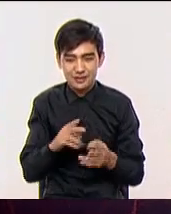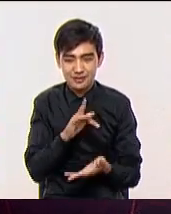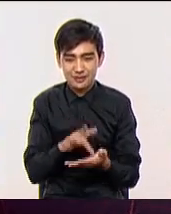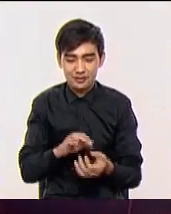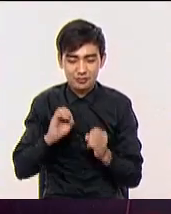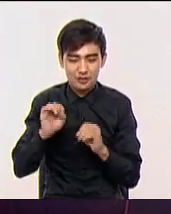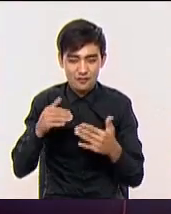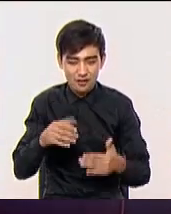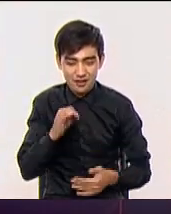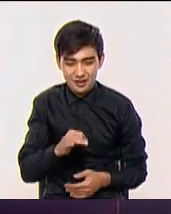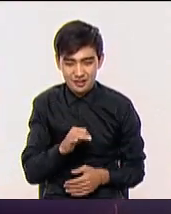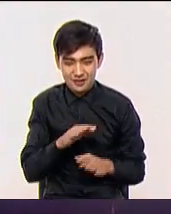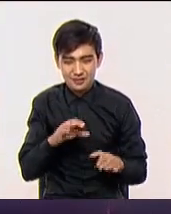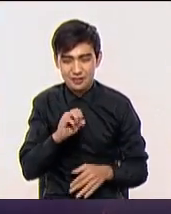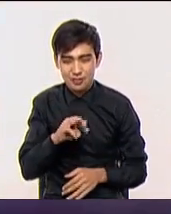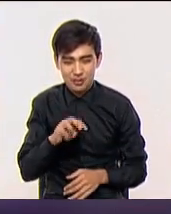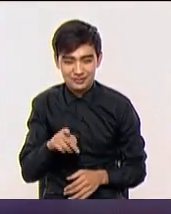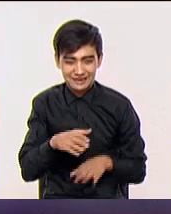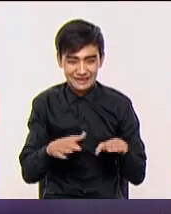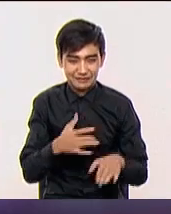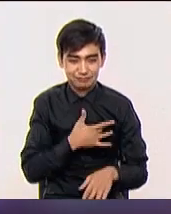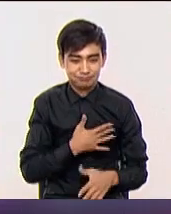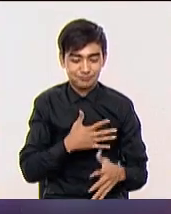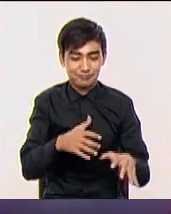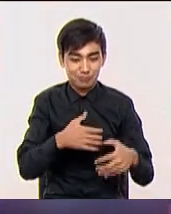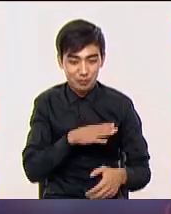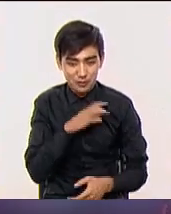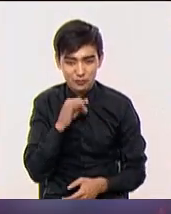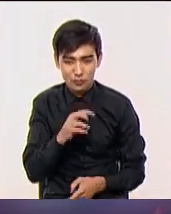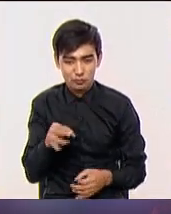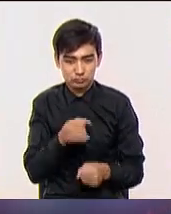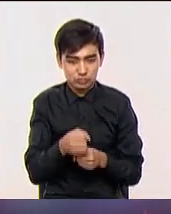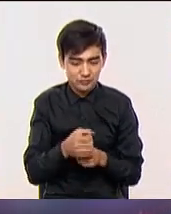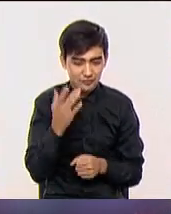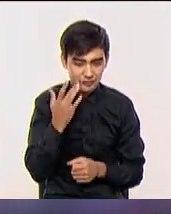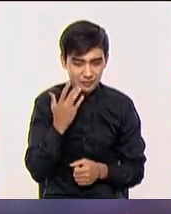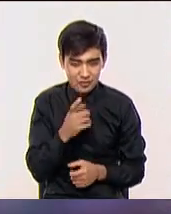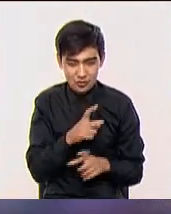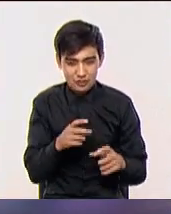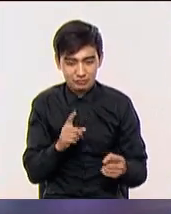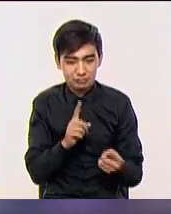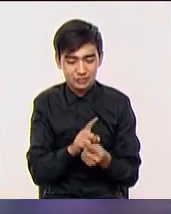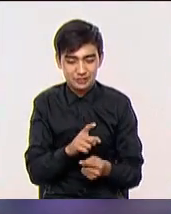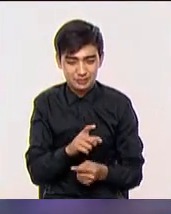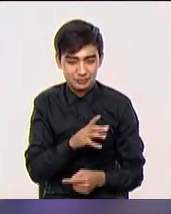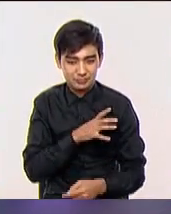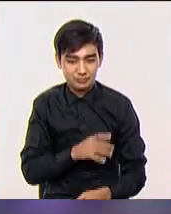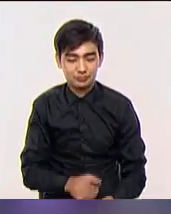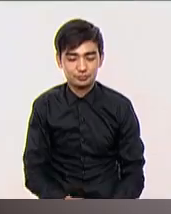жеткізген. Әріптесім Самал Қабышева асыранды балаларға күн көрсетпей келеді деген азаматтардың өздерімен жолығып қайтқан еді.